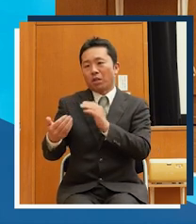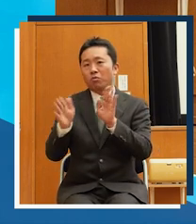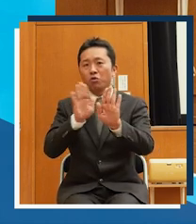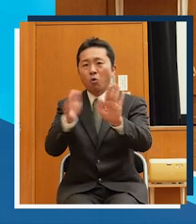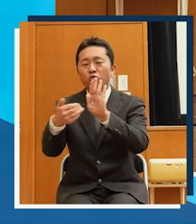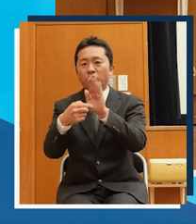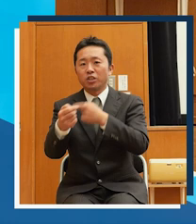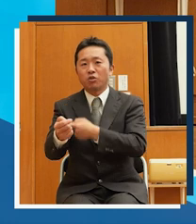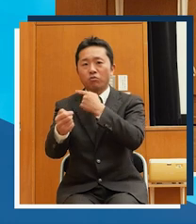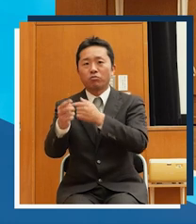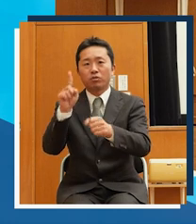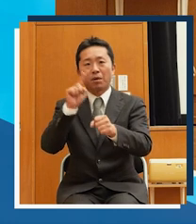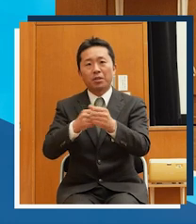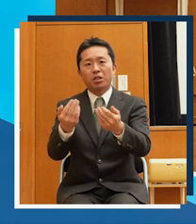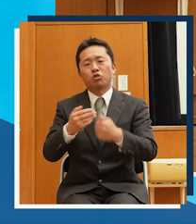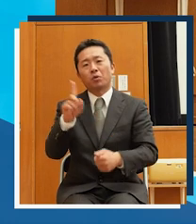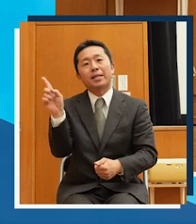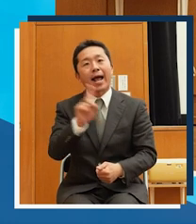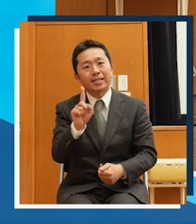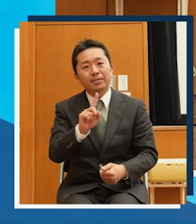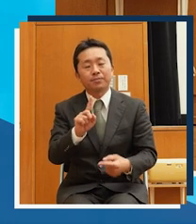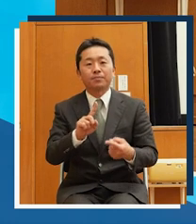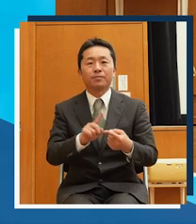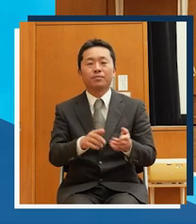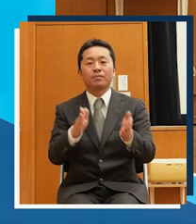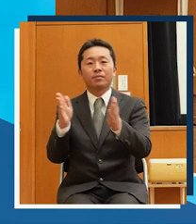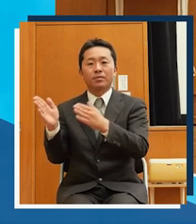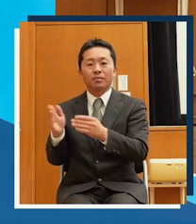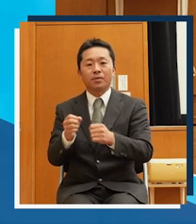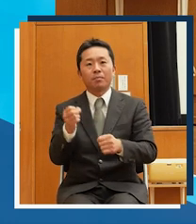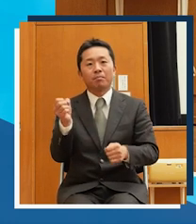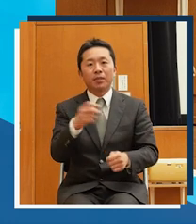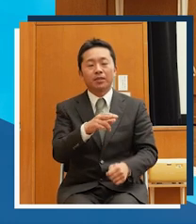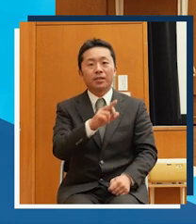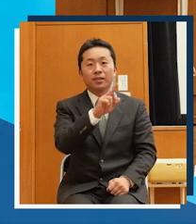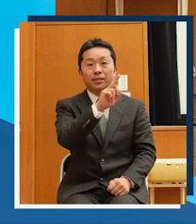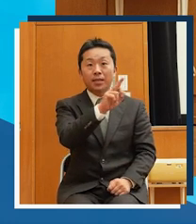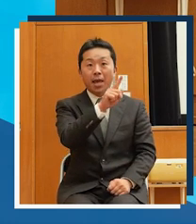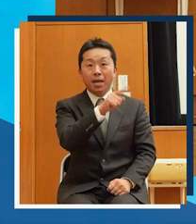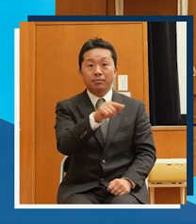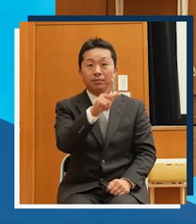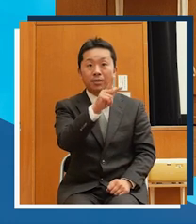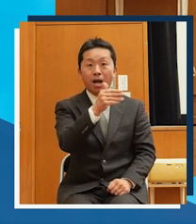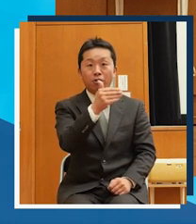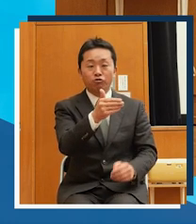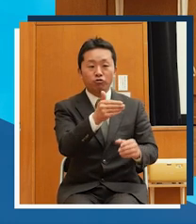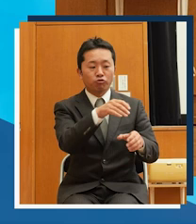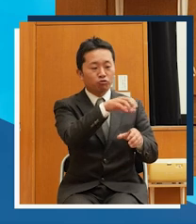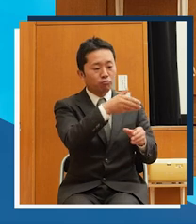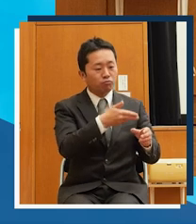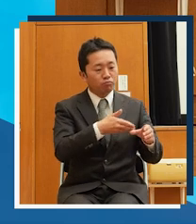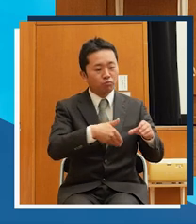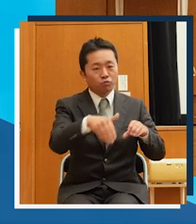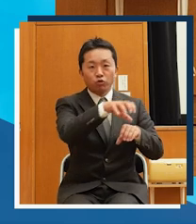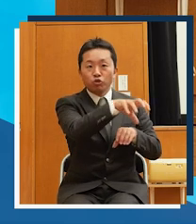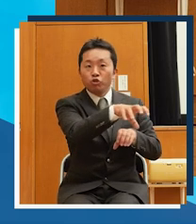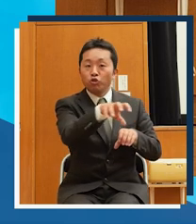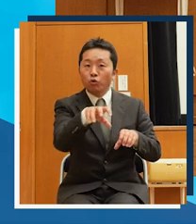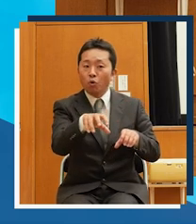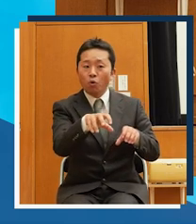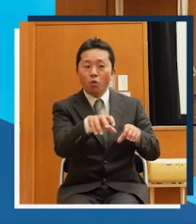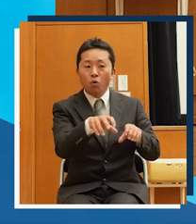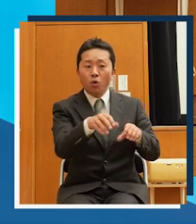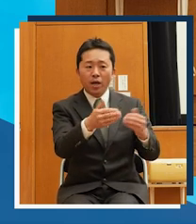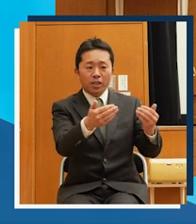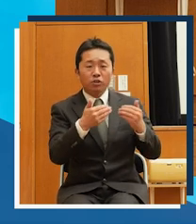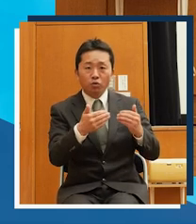あるあのまた別の学生の方からですねえま尖閣諸島の問題の関係でこの基地というのが必要だという風に言われています